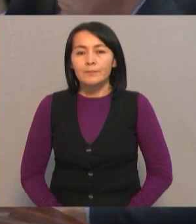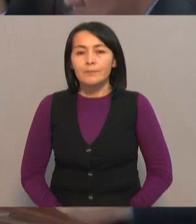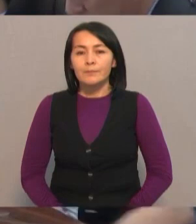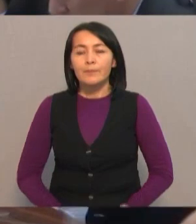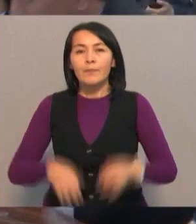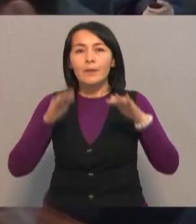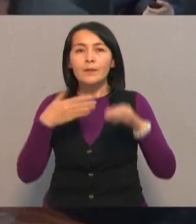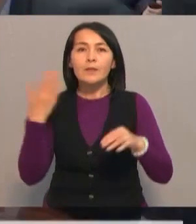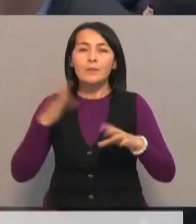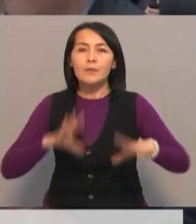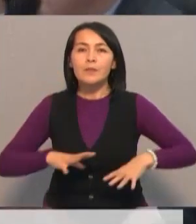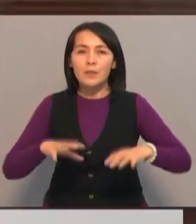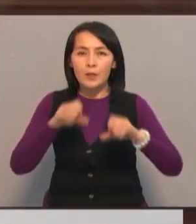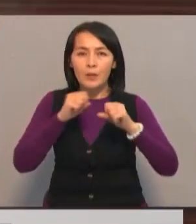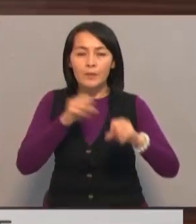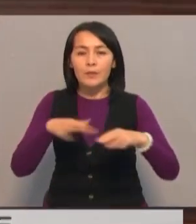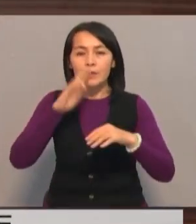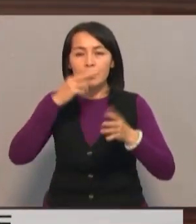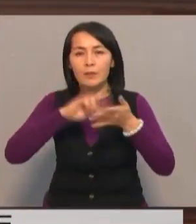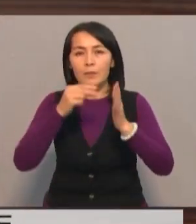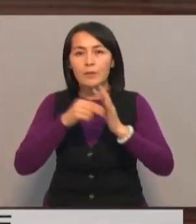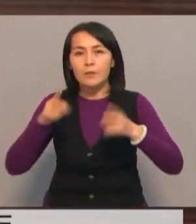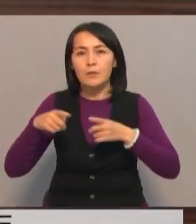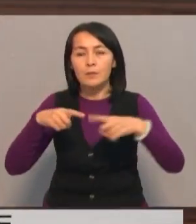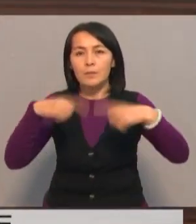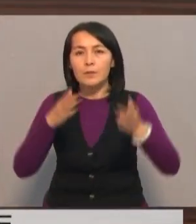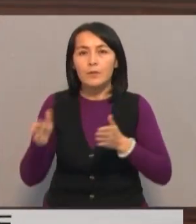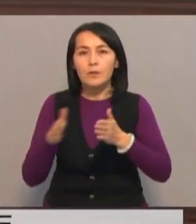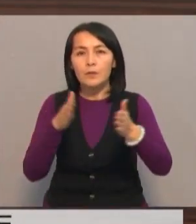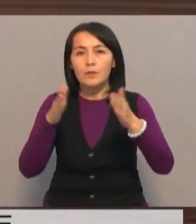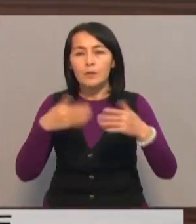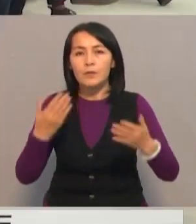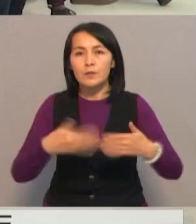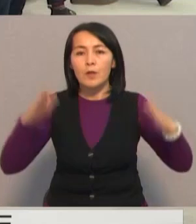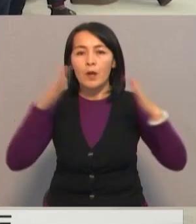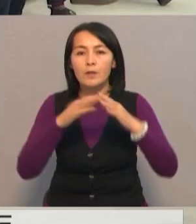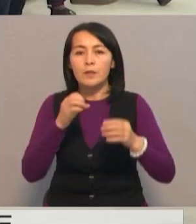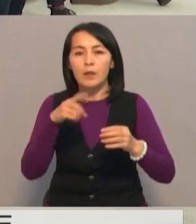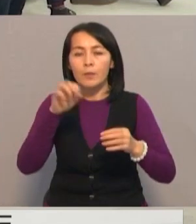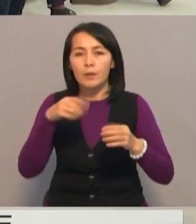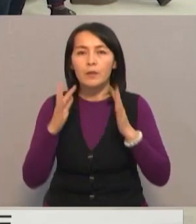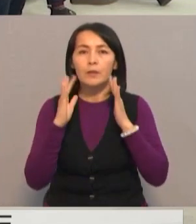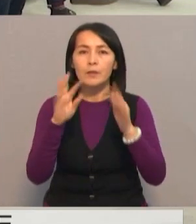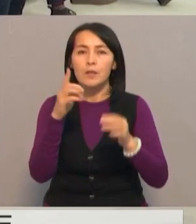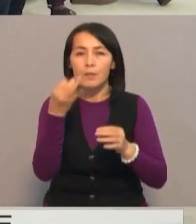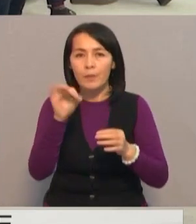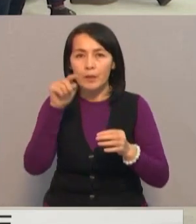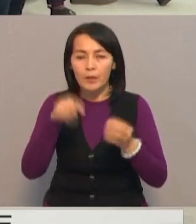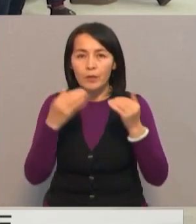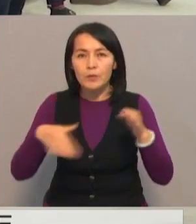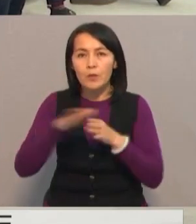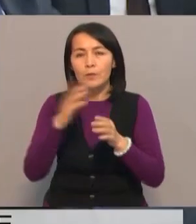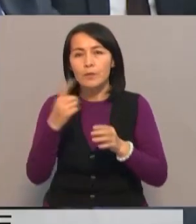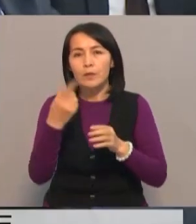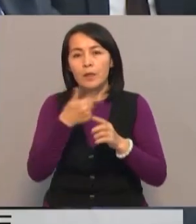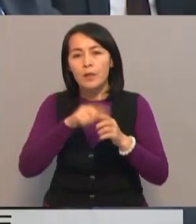На месте бывшего ипподрома в Шымкенте планировалось построить дорогу, ведущую от элитного жилого комплекса Атамура на проспект Байдбек-Би. Общая длина